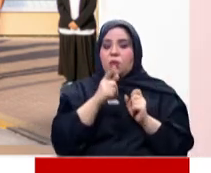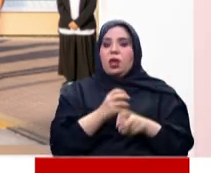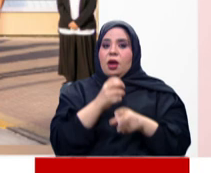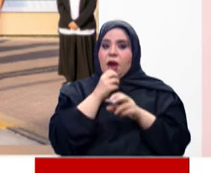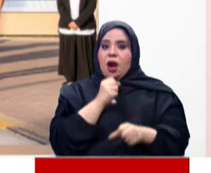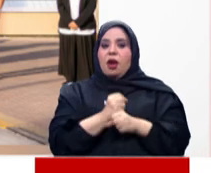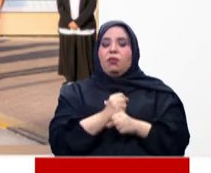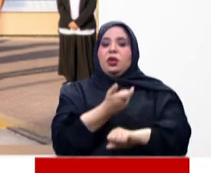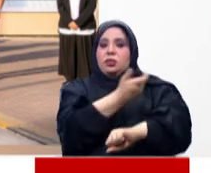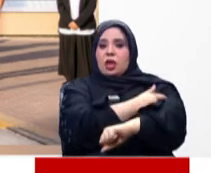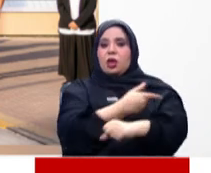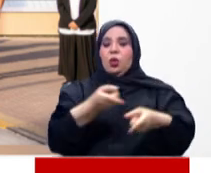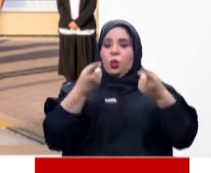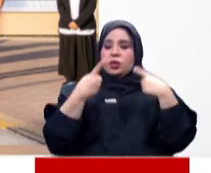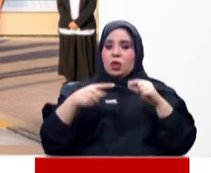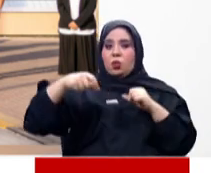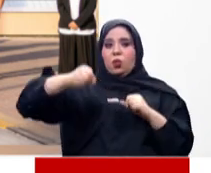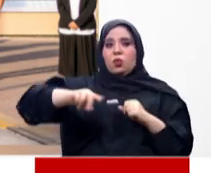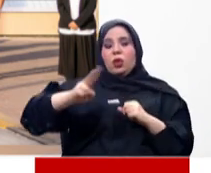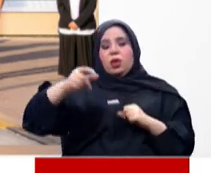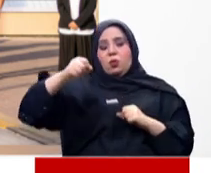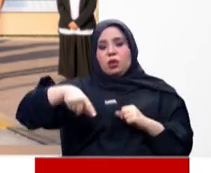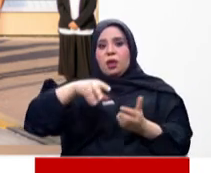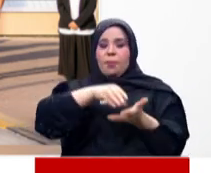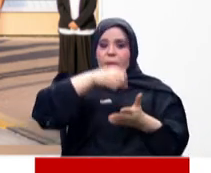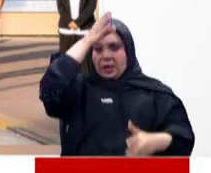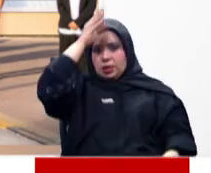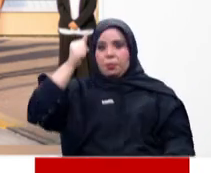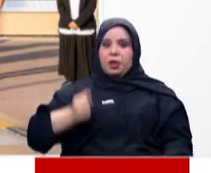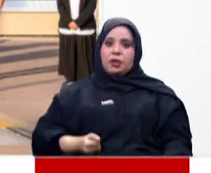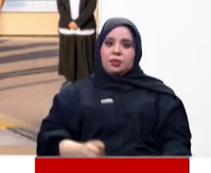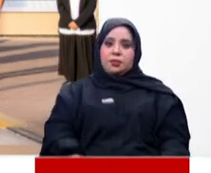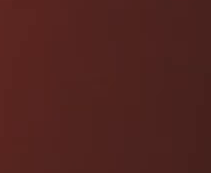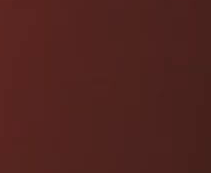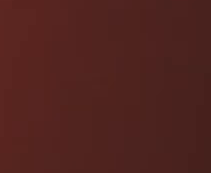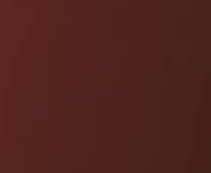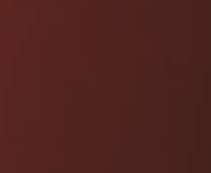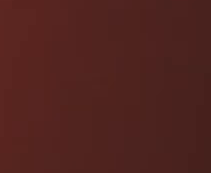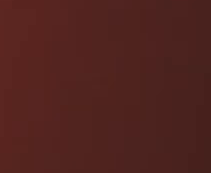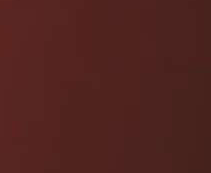لحماية صحة وسلامة المواطنين والمقيمين في مملكة البحرين.